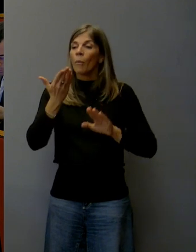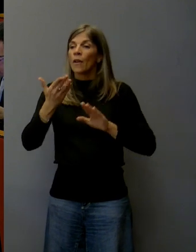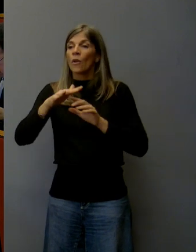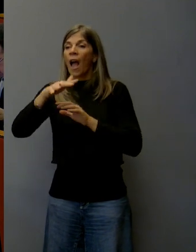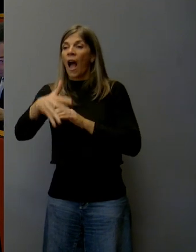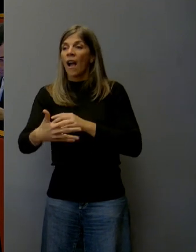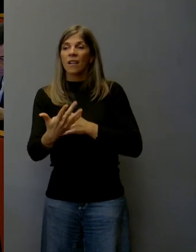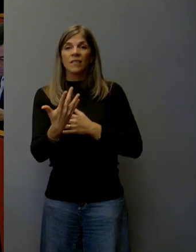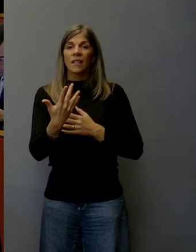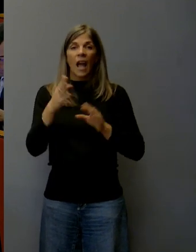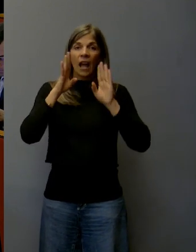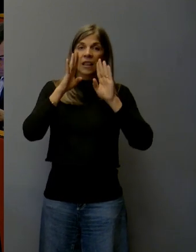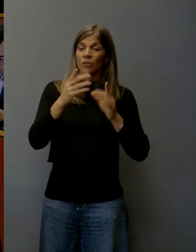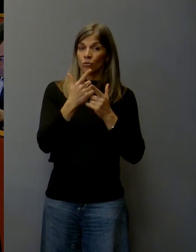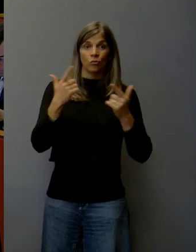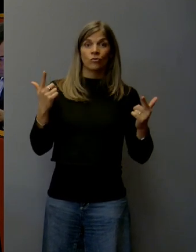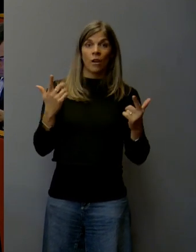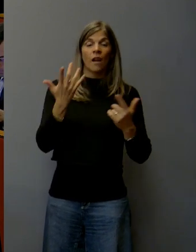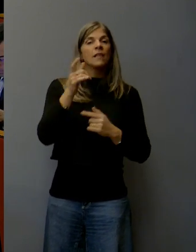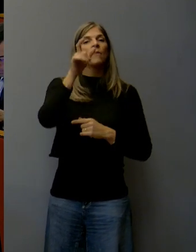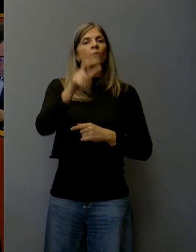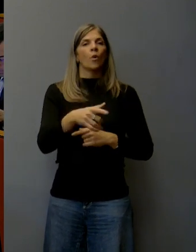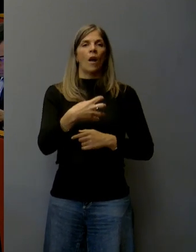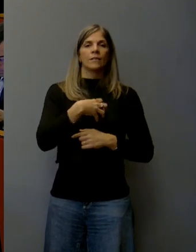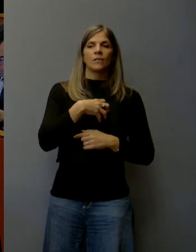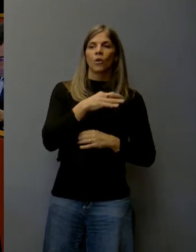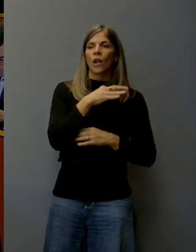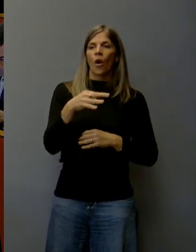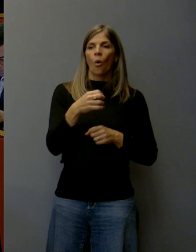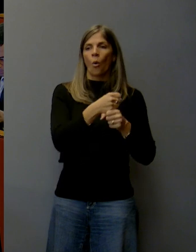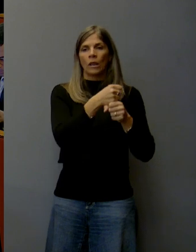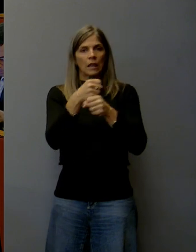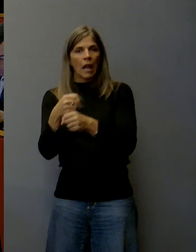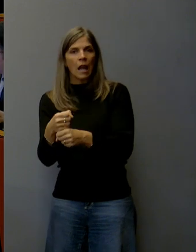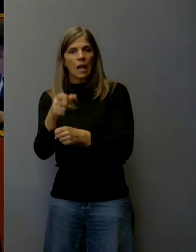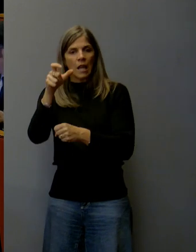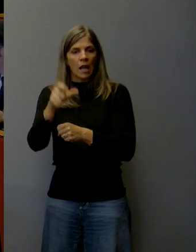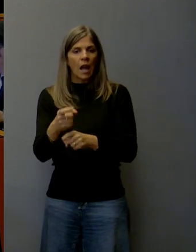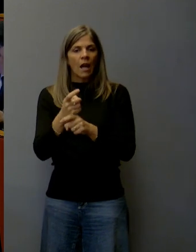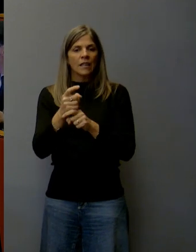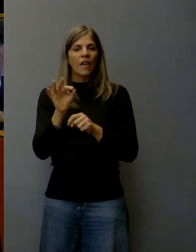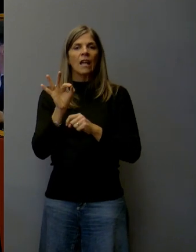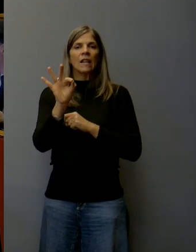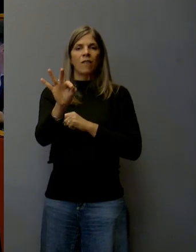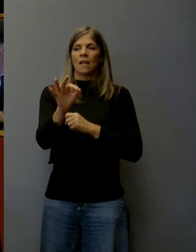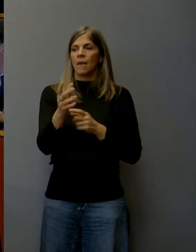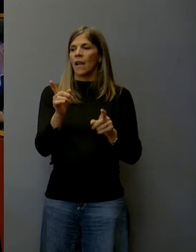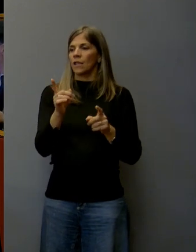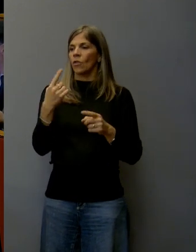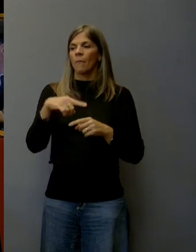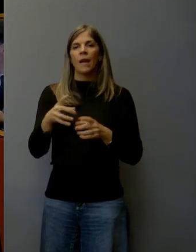cui un assessore un delegato che faccia da referente ai dirigenti